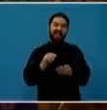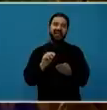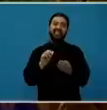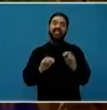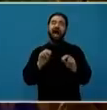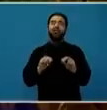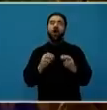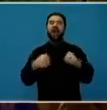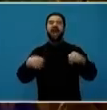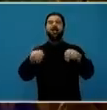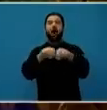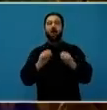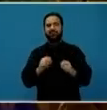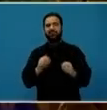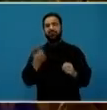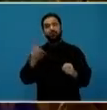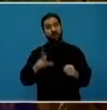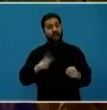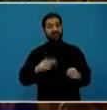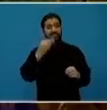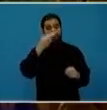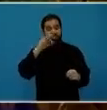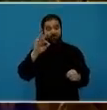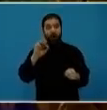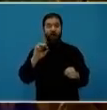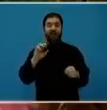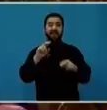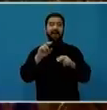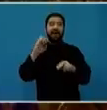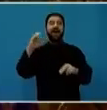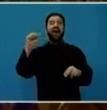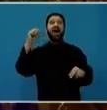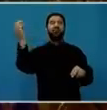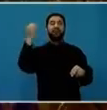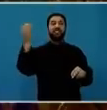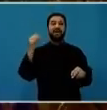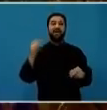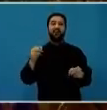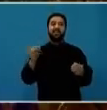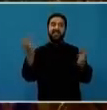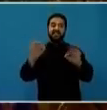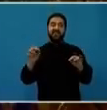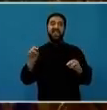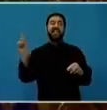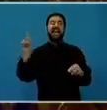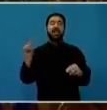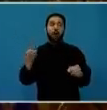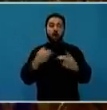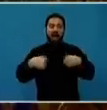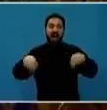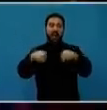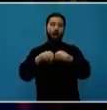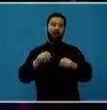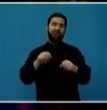tine pentru că nu te-ai întors, nu l-ai judecat, nu l-ai blestemat? Da,